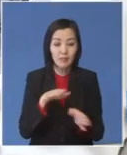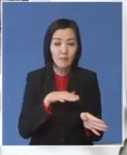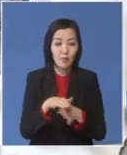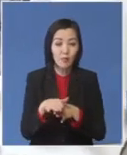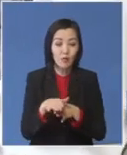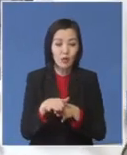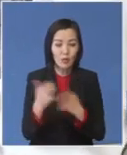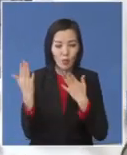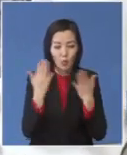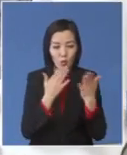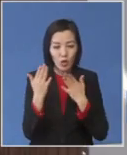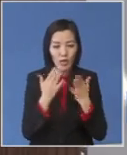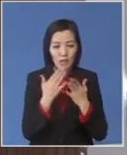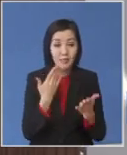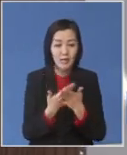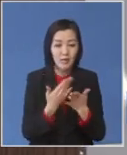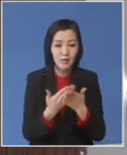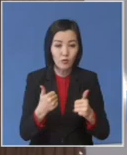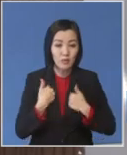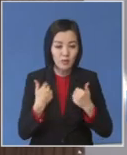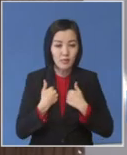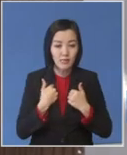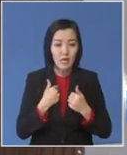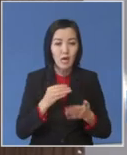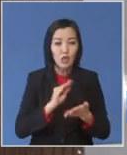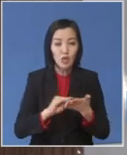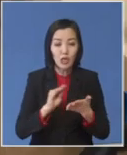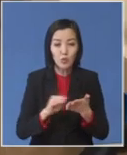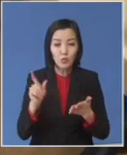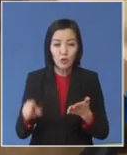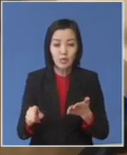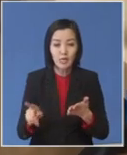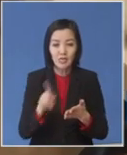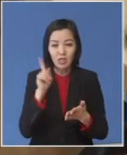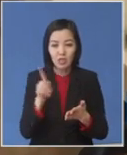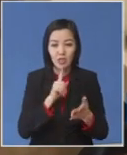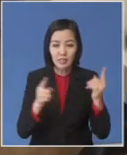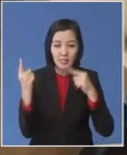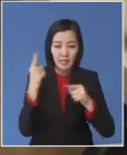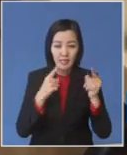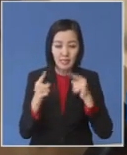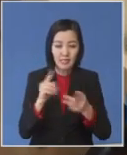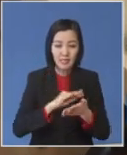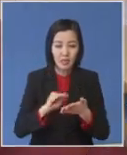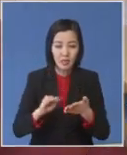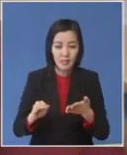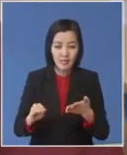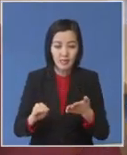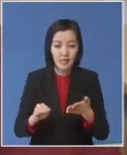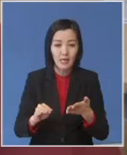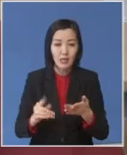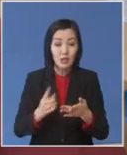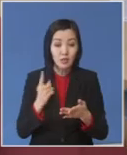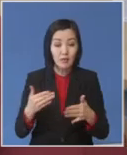әдебиеттегі оқыған, зейінге тоқыған дәлелдеуге тырысты. Ал жазушылар сайысында жас ақын жазушылар эссе жазып, шеберлігін танытты. 2